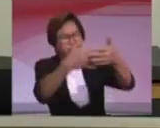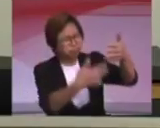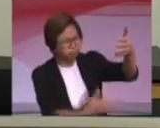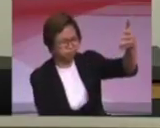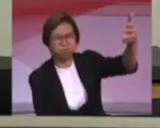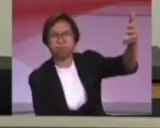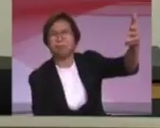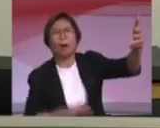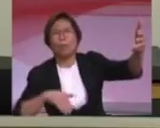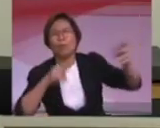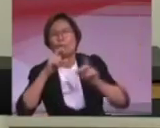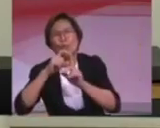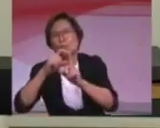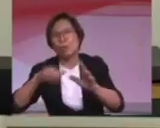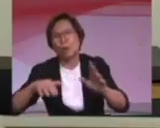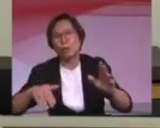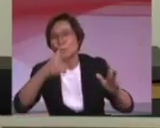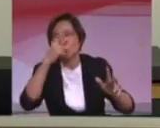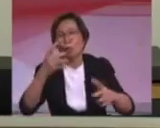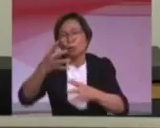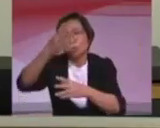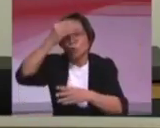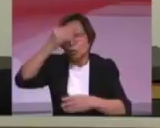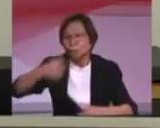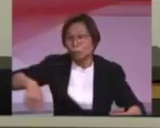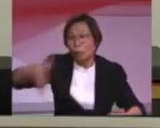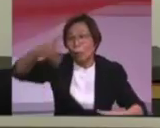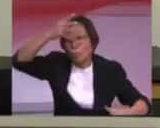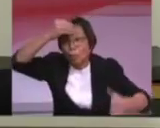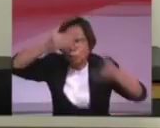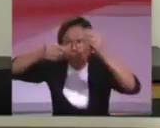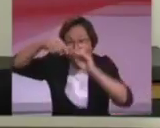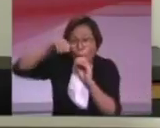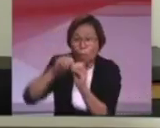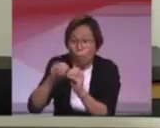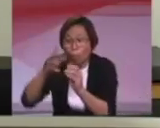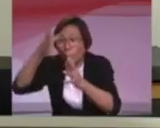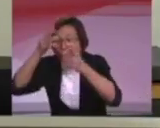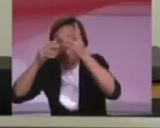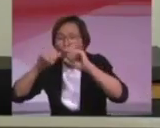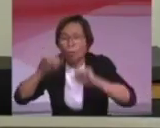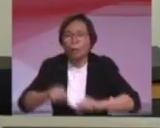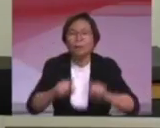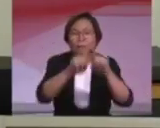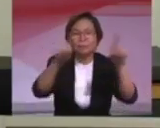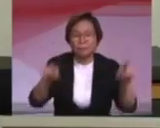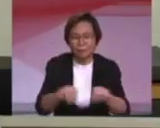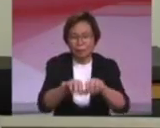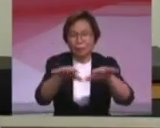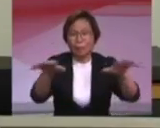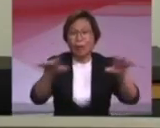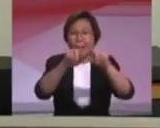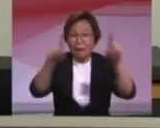sebutkan, dan untuk mendapatkan maklumat yang lebih detail boleh rujuk kepada